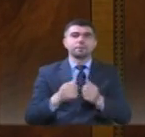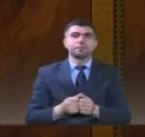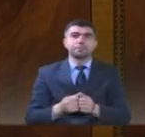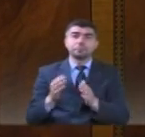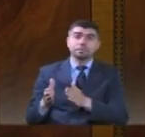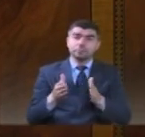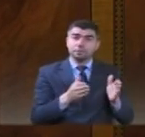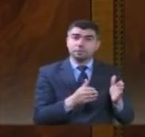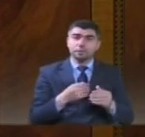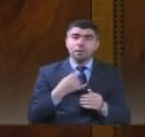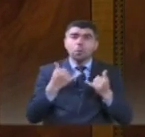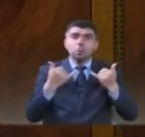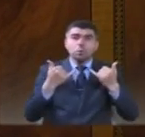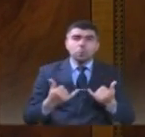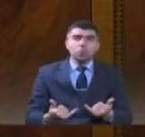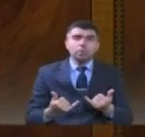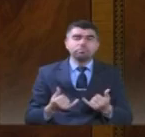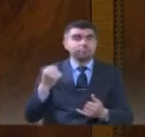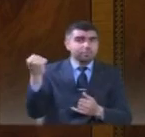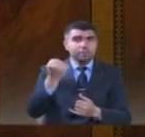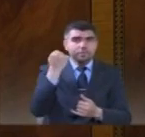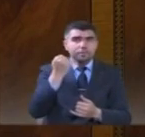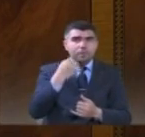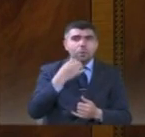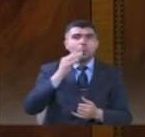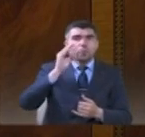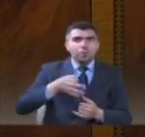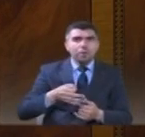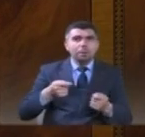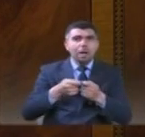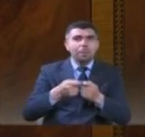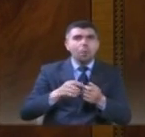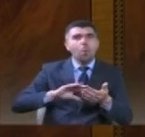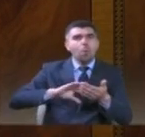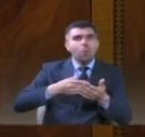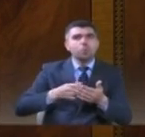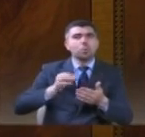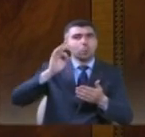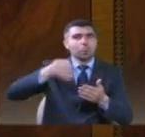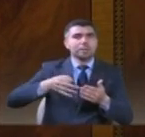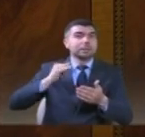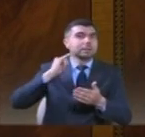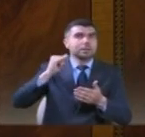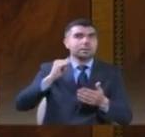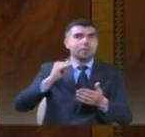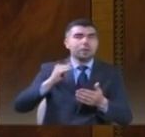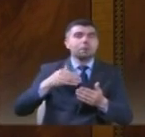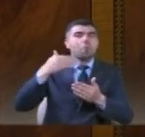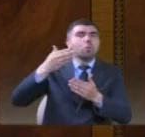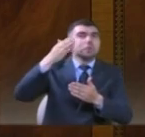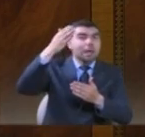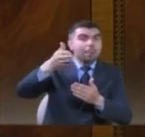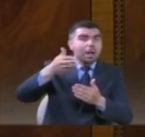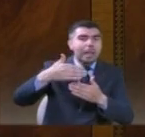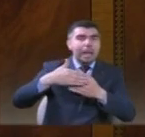فأنا سنقول لكم اليوم رحنا غير معطلين، كنعطلوا واحد الحاجة اللي من الضروري تكون طال الزمان